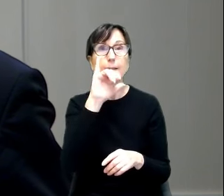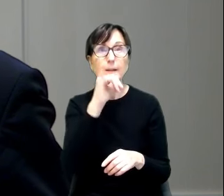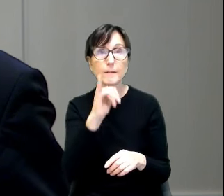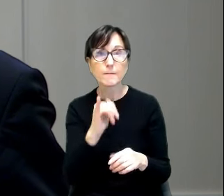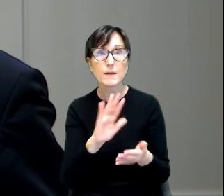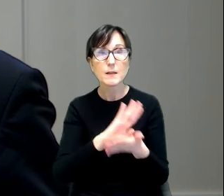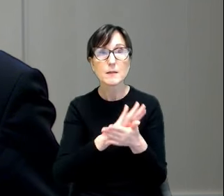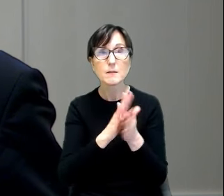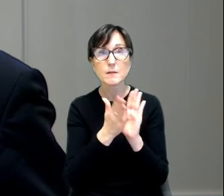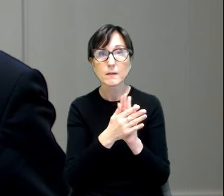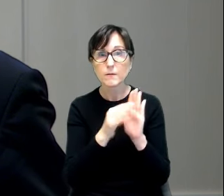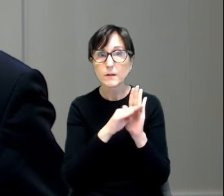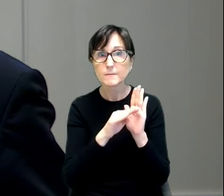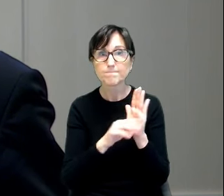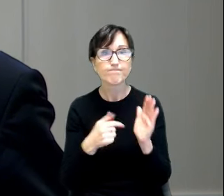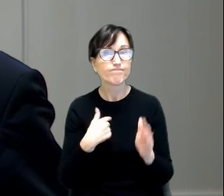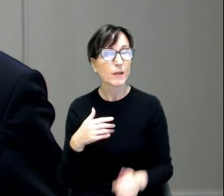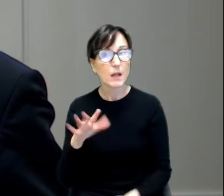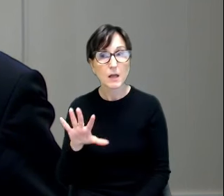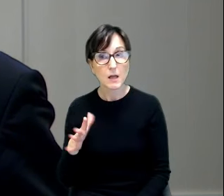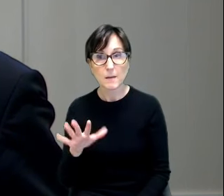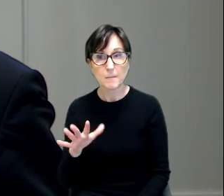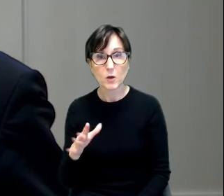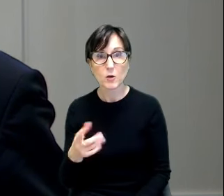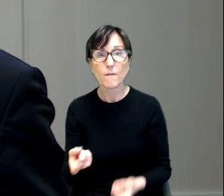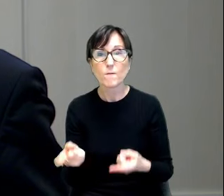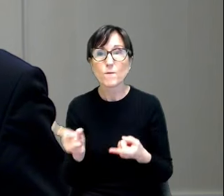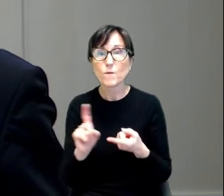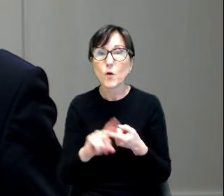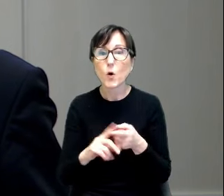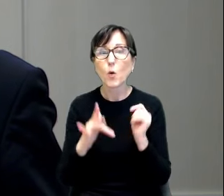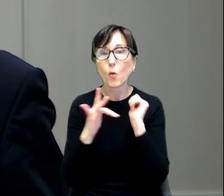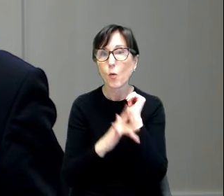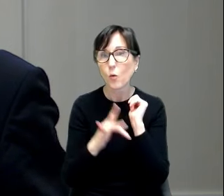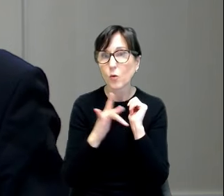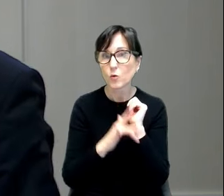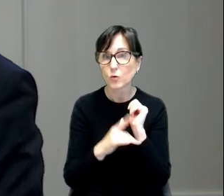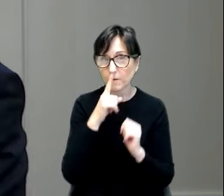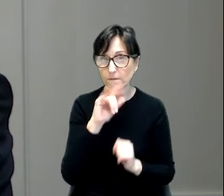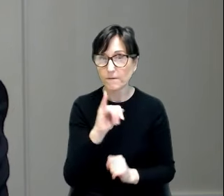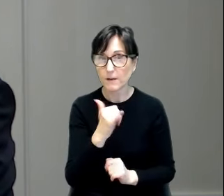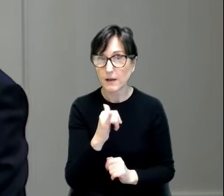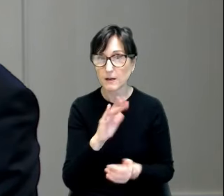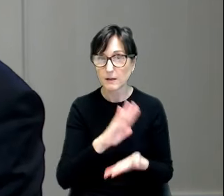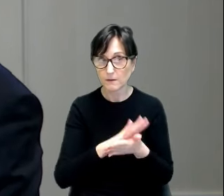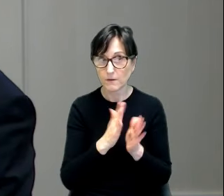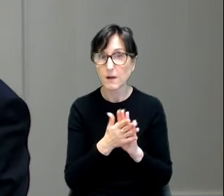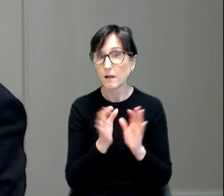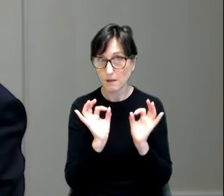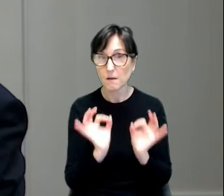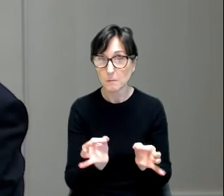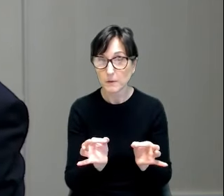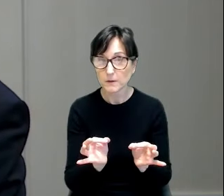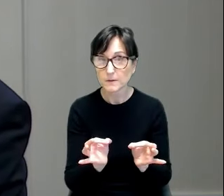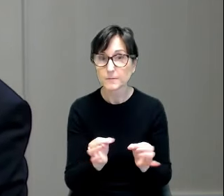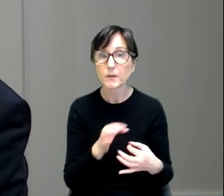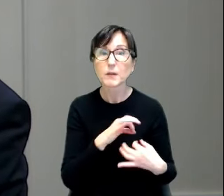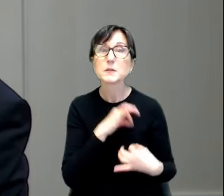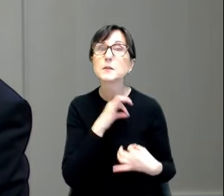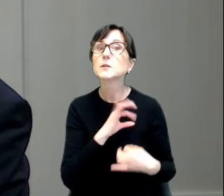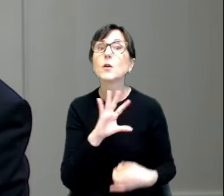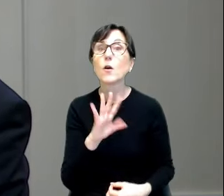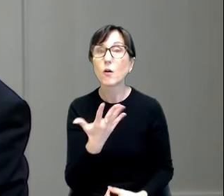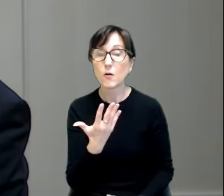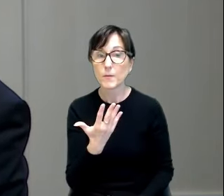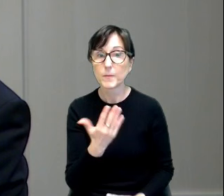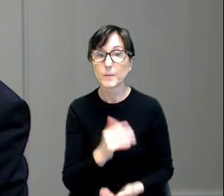daug abejonių kyla dėl būtent antikorupcinio vertinimo šitos tvarkos pasakysiu savo nuogastavimus tam kad